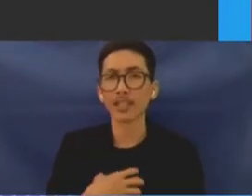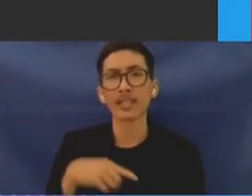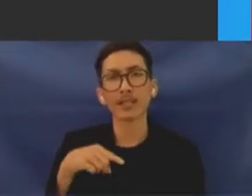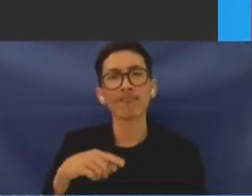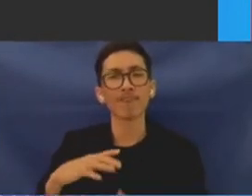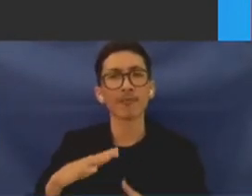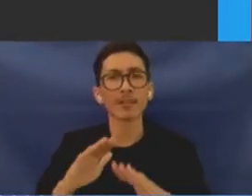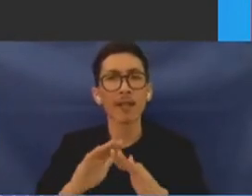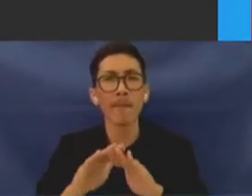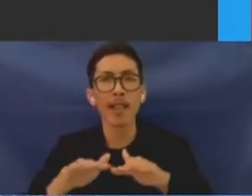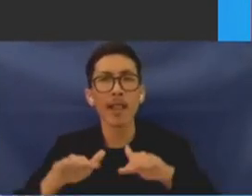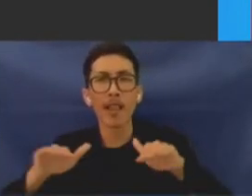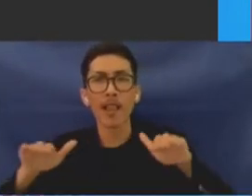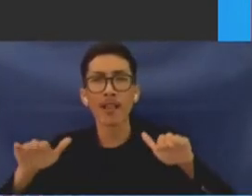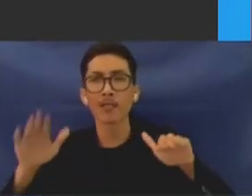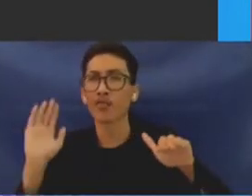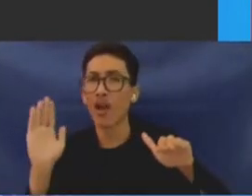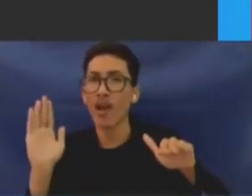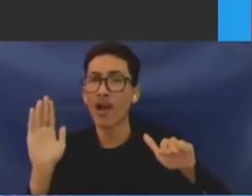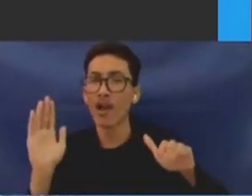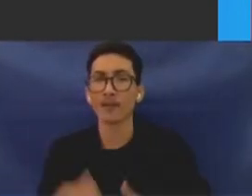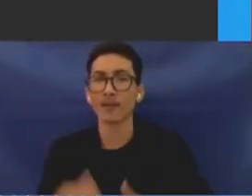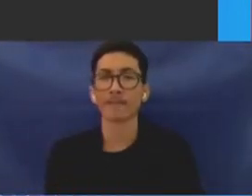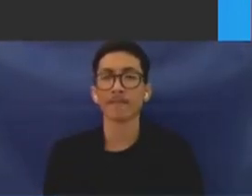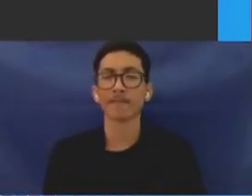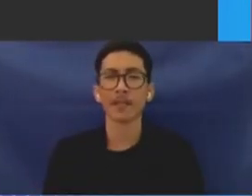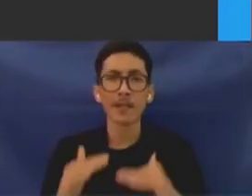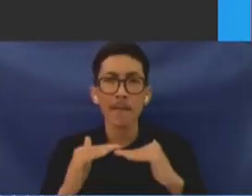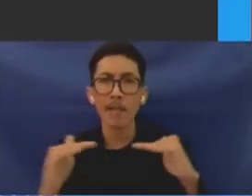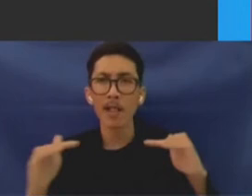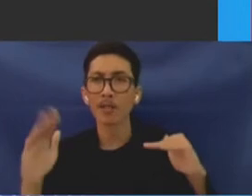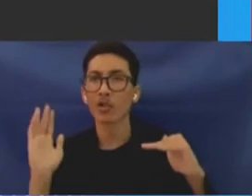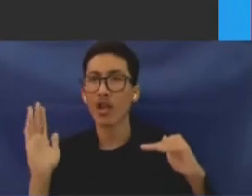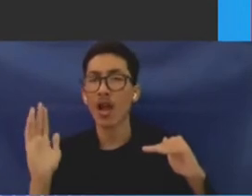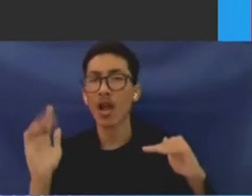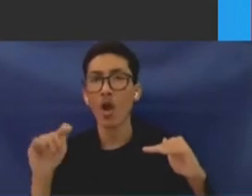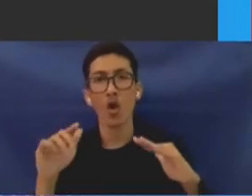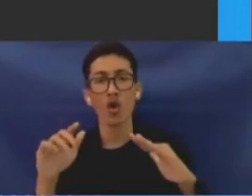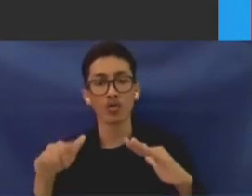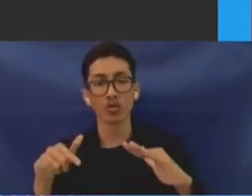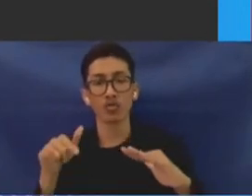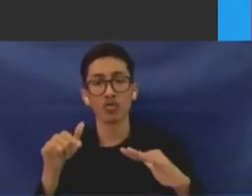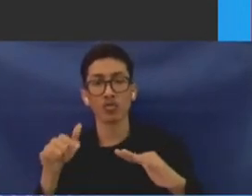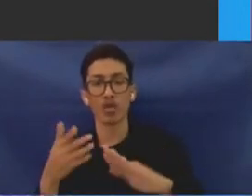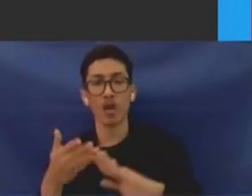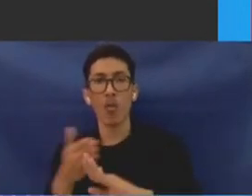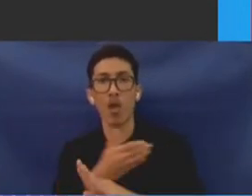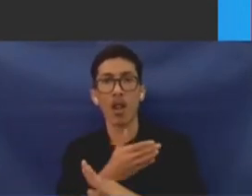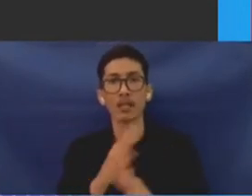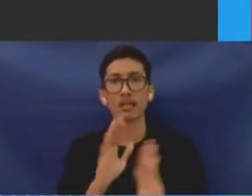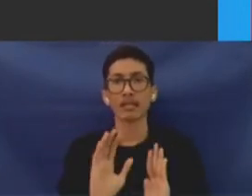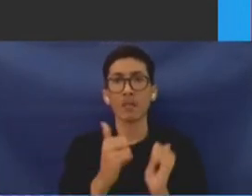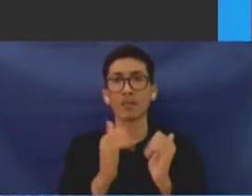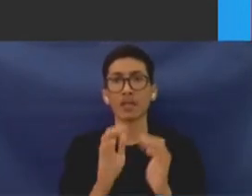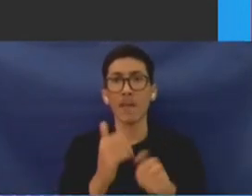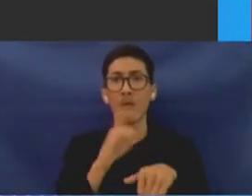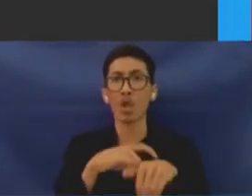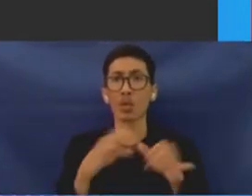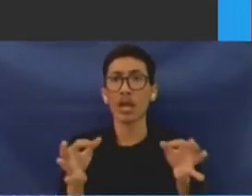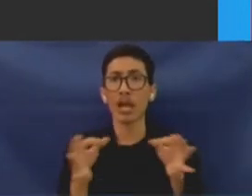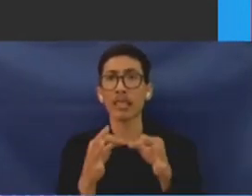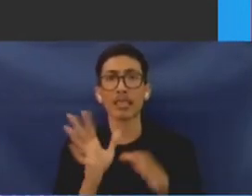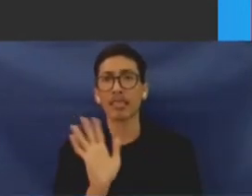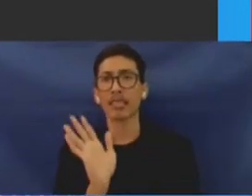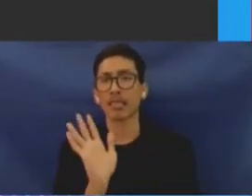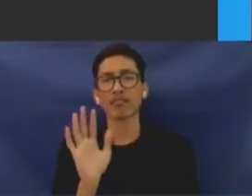stabil, bisa juga berinteraksi. Untuk mempersiapkan ini juga saya juga enggak dalam waktu dekat ya Mas. Jadi saya